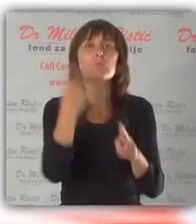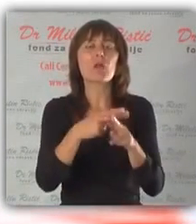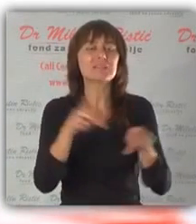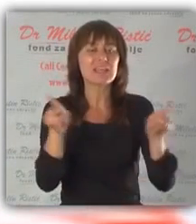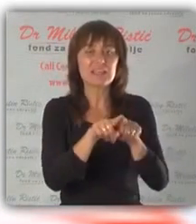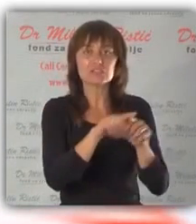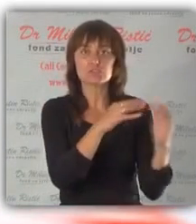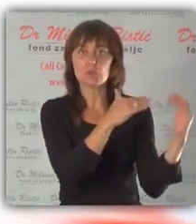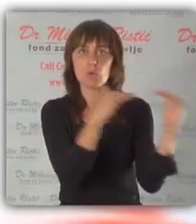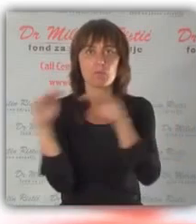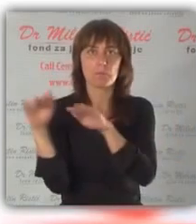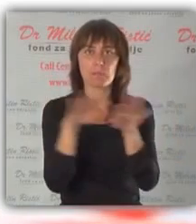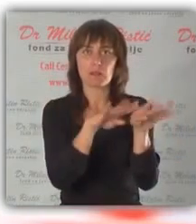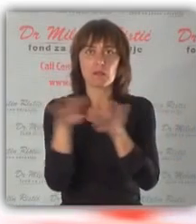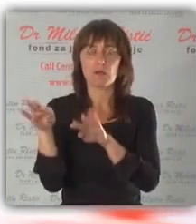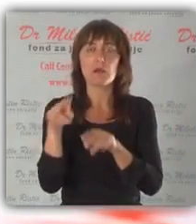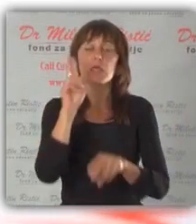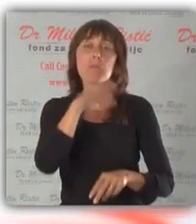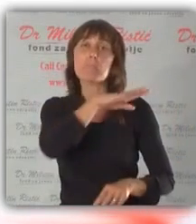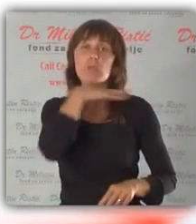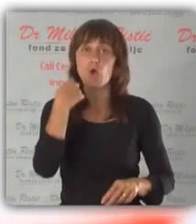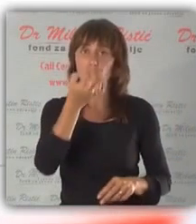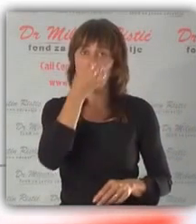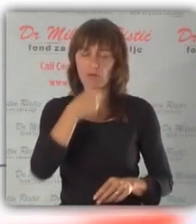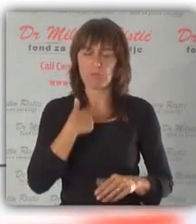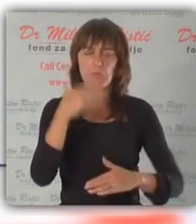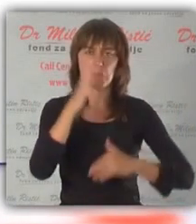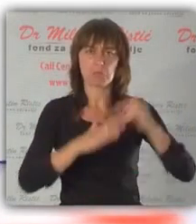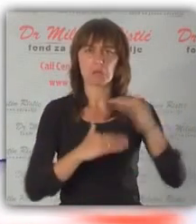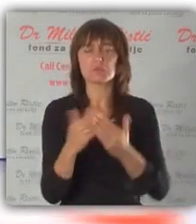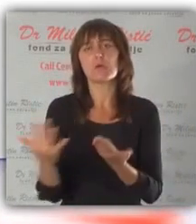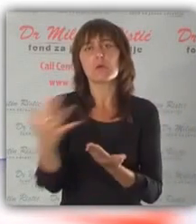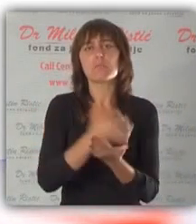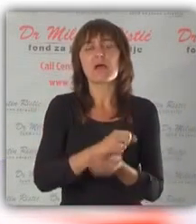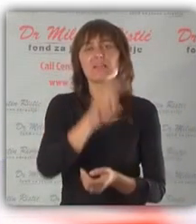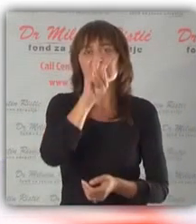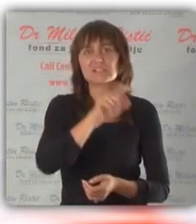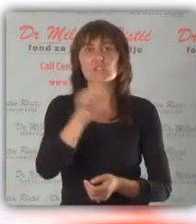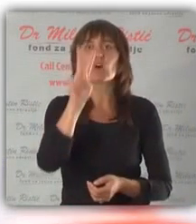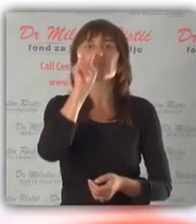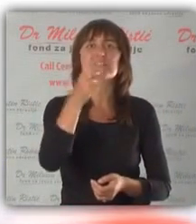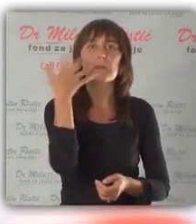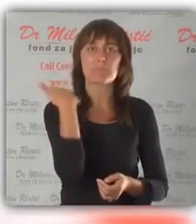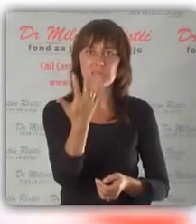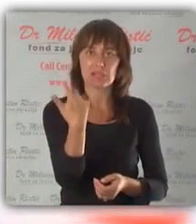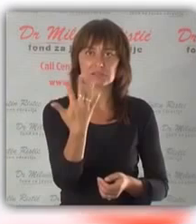sa istim tim simptomima. Zato ima toliko puno lekova, mada mi u praksi obično koristimo negde oko